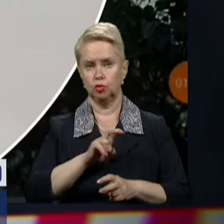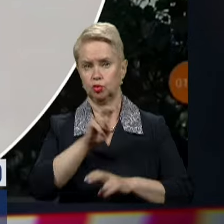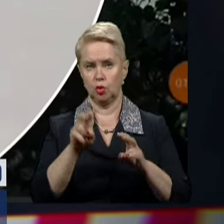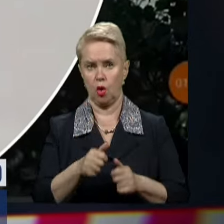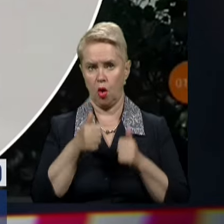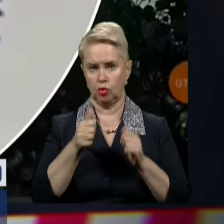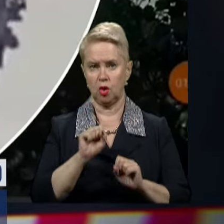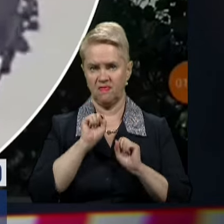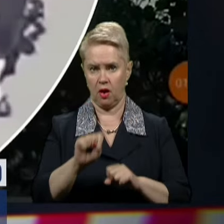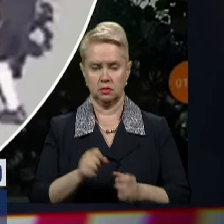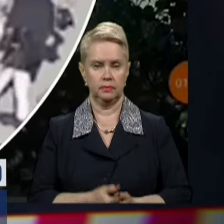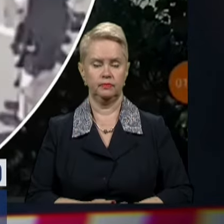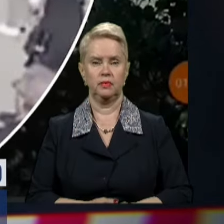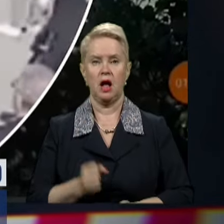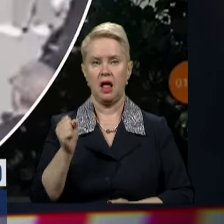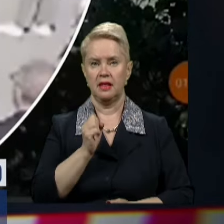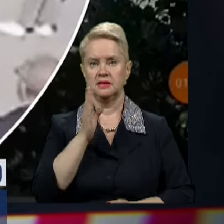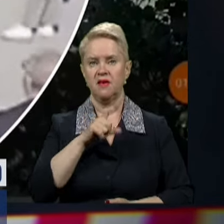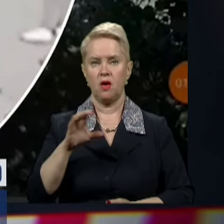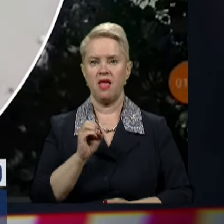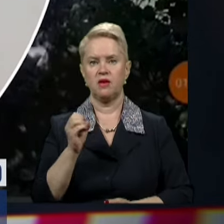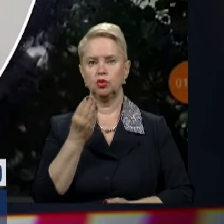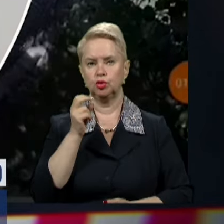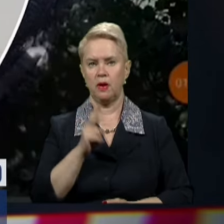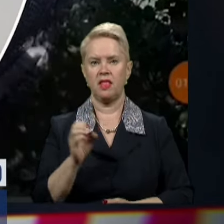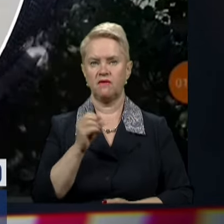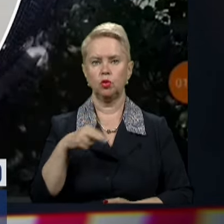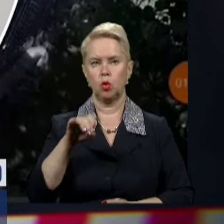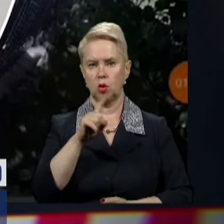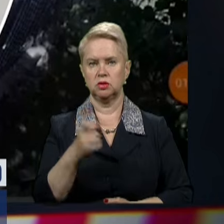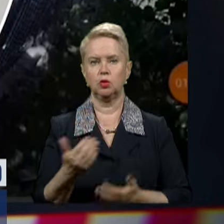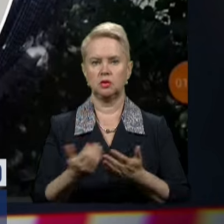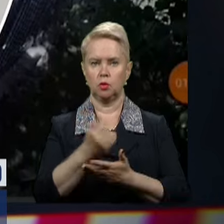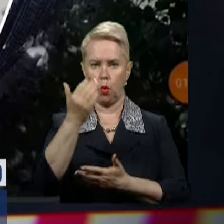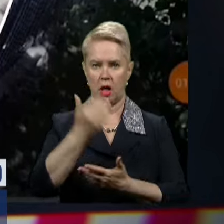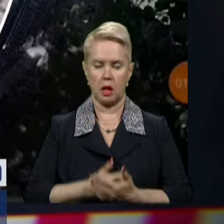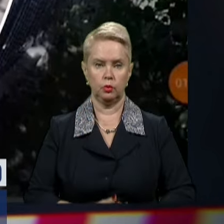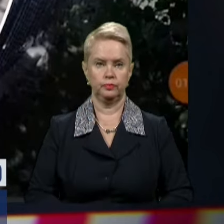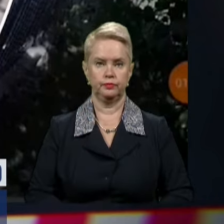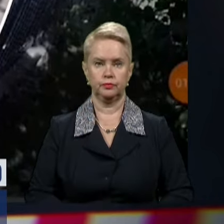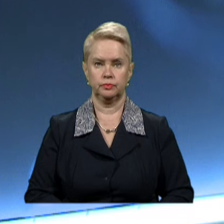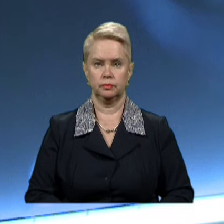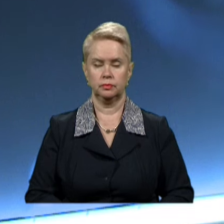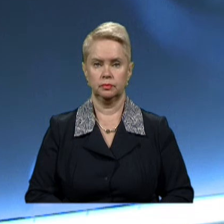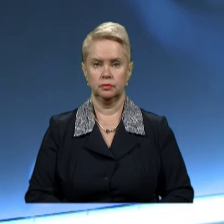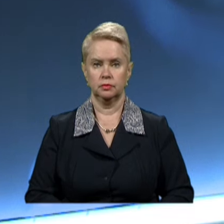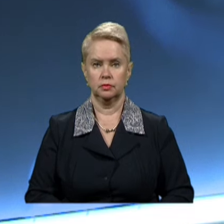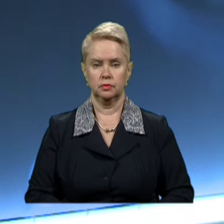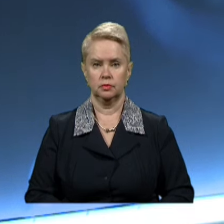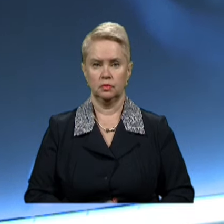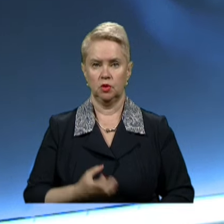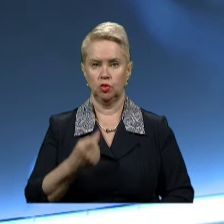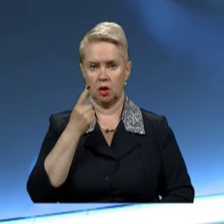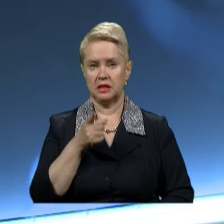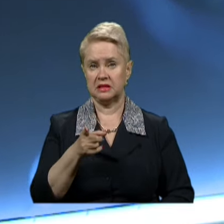шукають хорошого адвоката. Анастасія Вільхова, Євген Шпак та Євген Дрозд. Новини 11 каналу. Ще